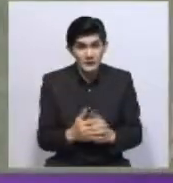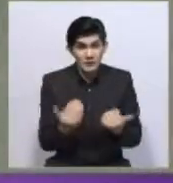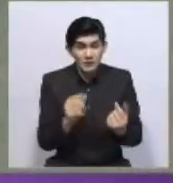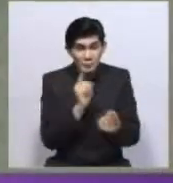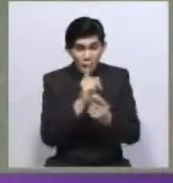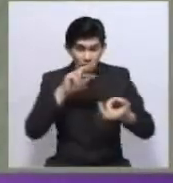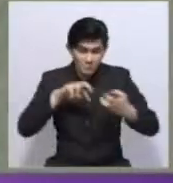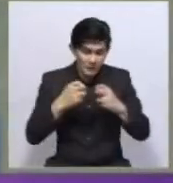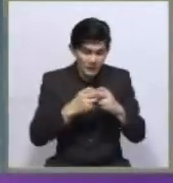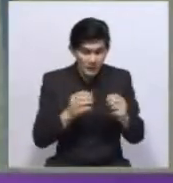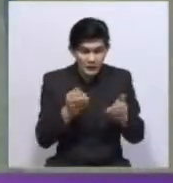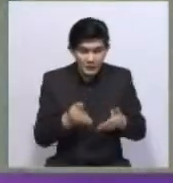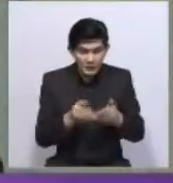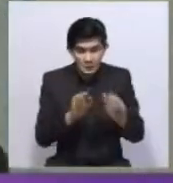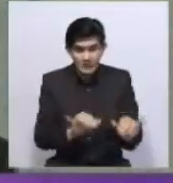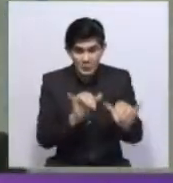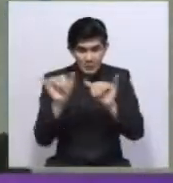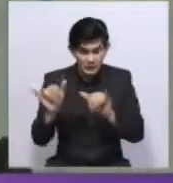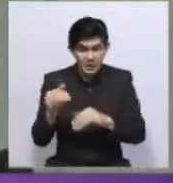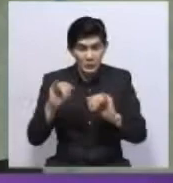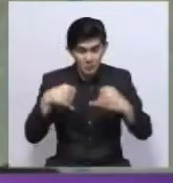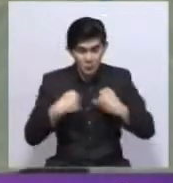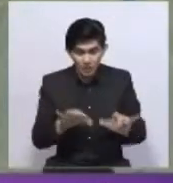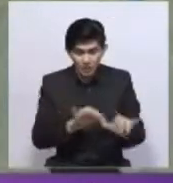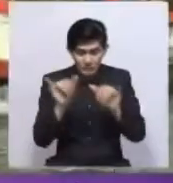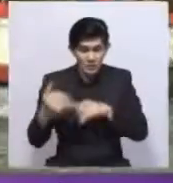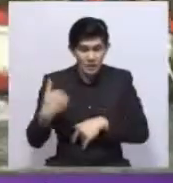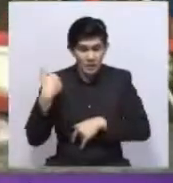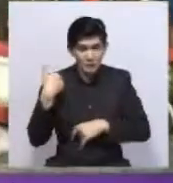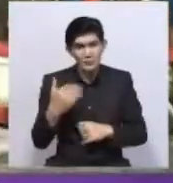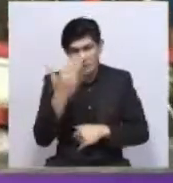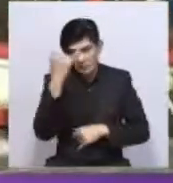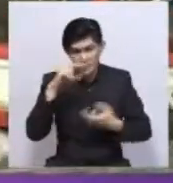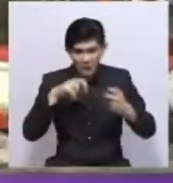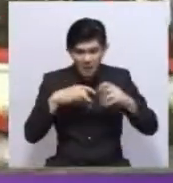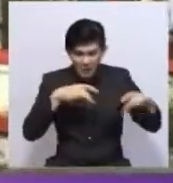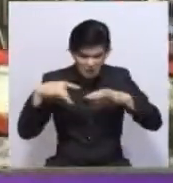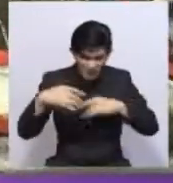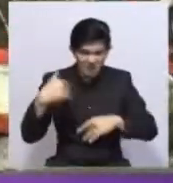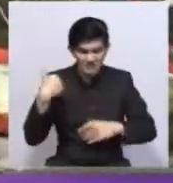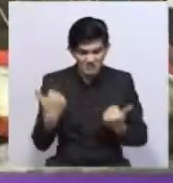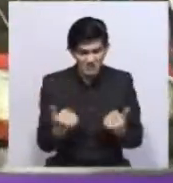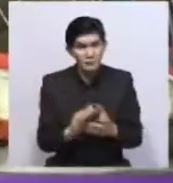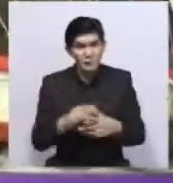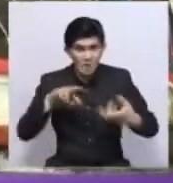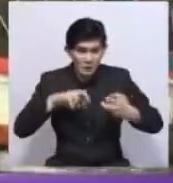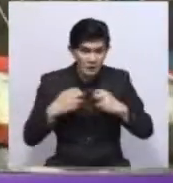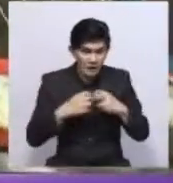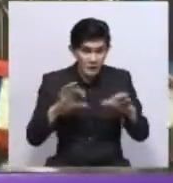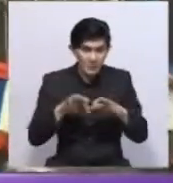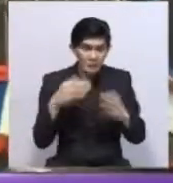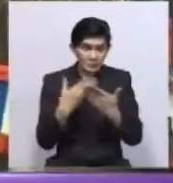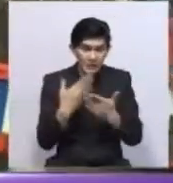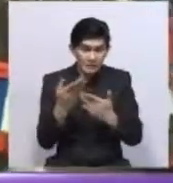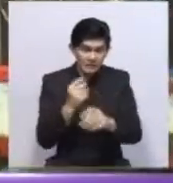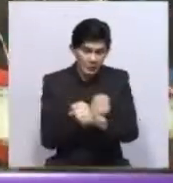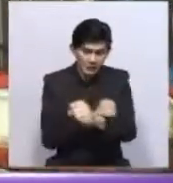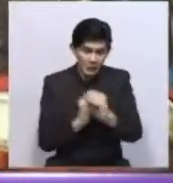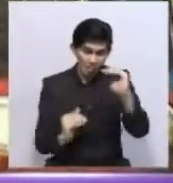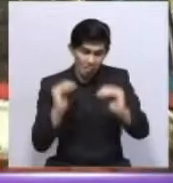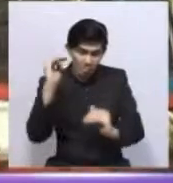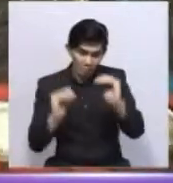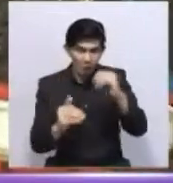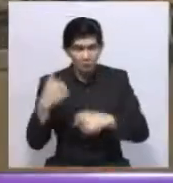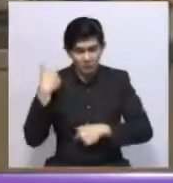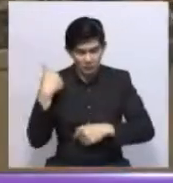พบปัญหาการย้ายเรือหรือการย้ายนายจ้างซึ่งเกิดจากการขัดแย้งกันเองหรือปัญหาเรื่องค่าแรงที่มีความเหลื่อมล้ำ